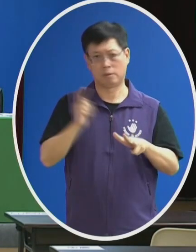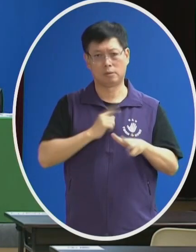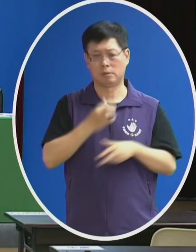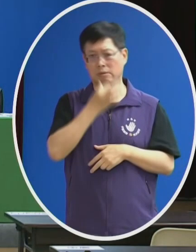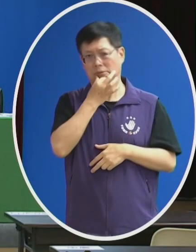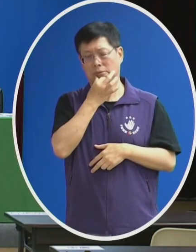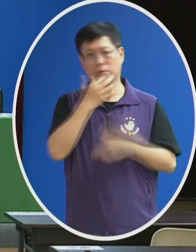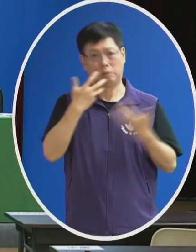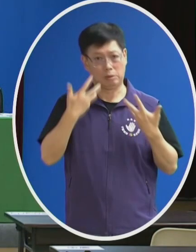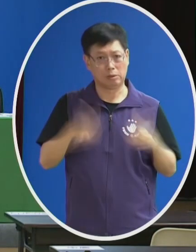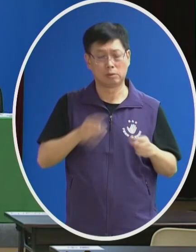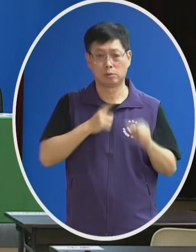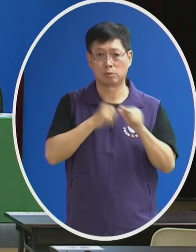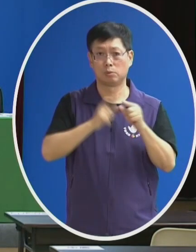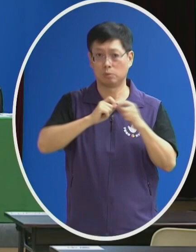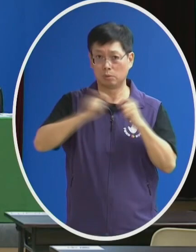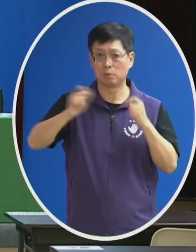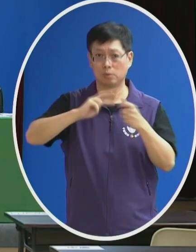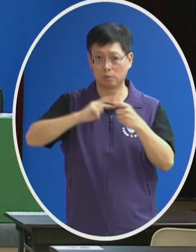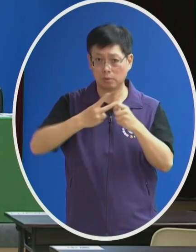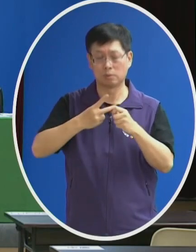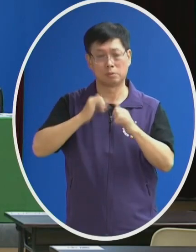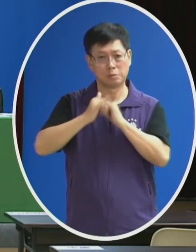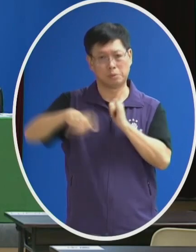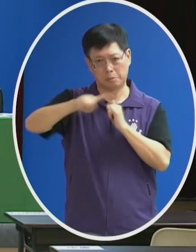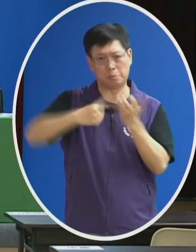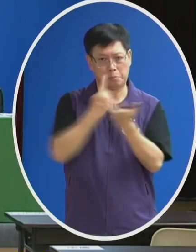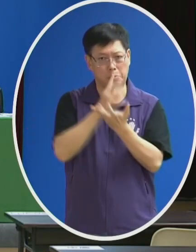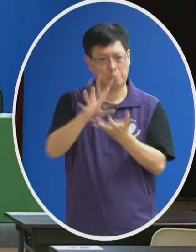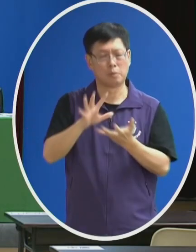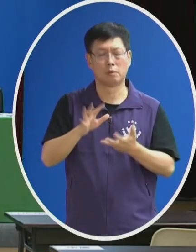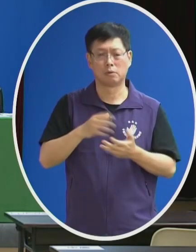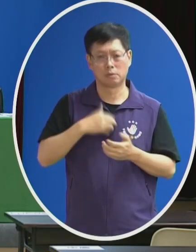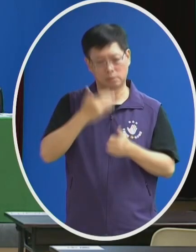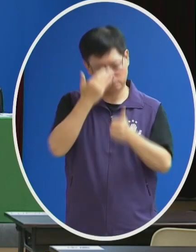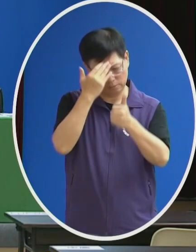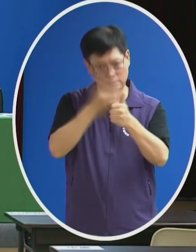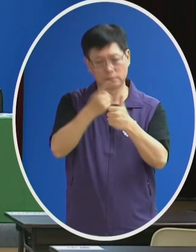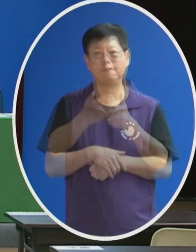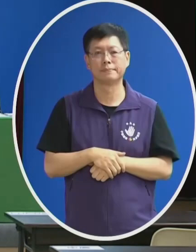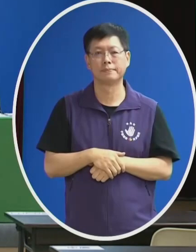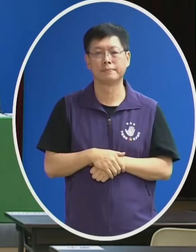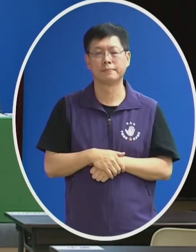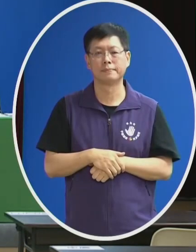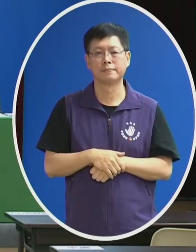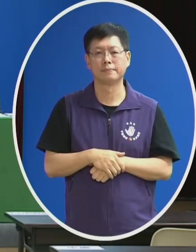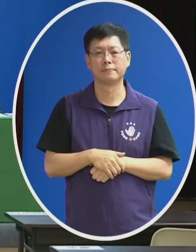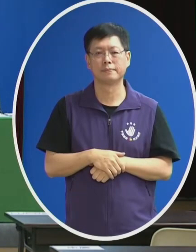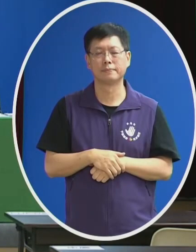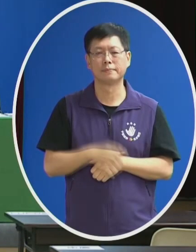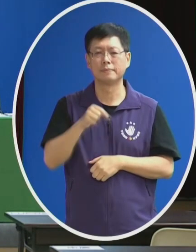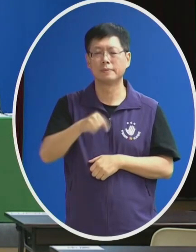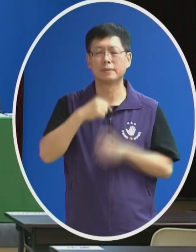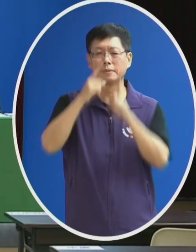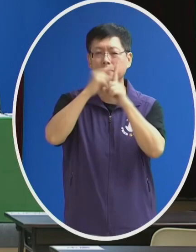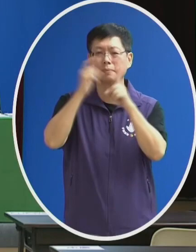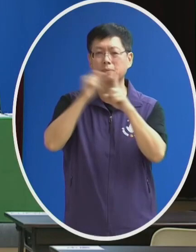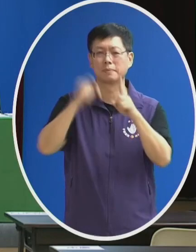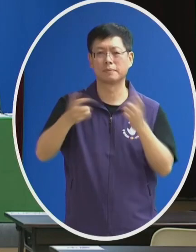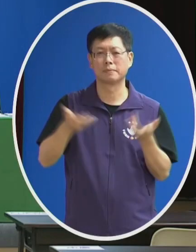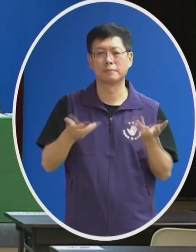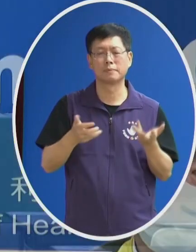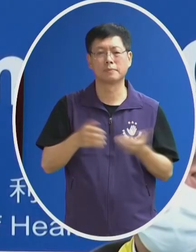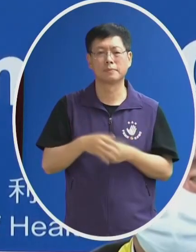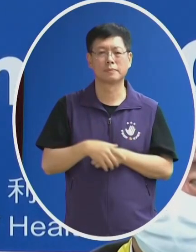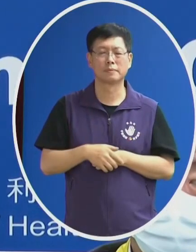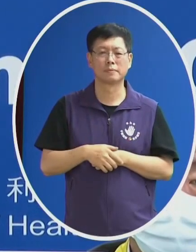为里面有很多这个中永和的民众都有参与。那这边想请指挥中心帮我们解答一下。 有关这个旅游团的部分，就我